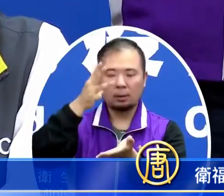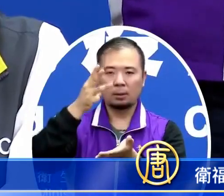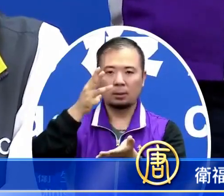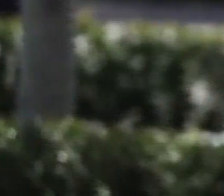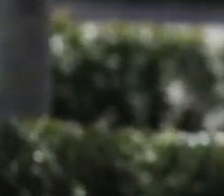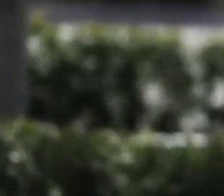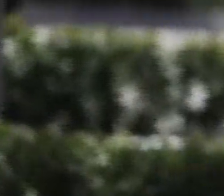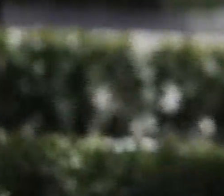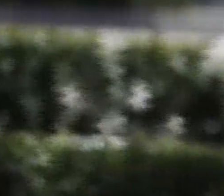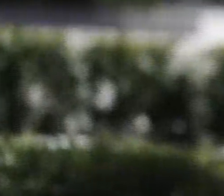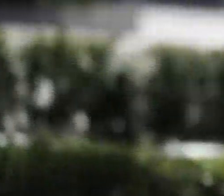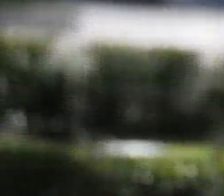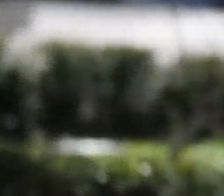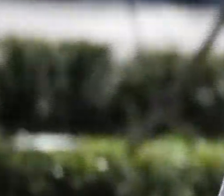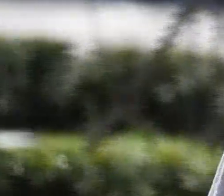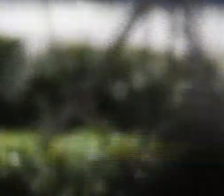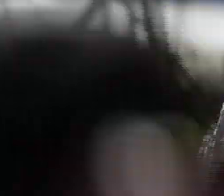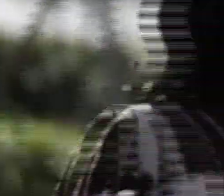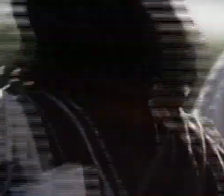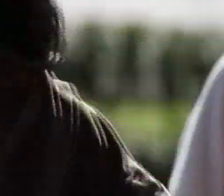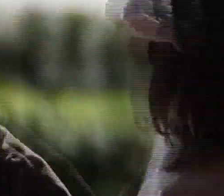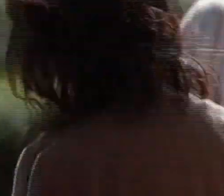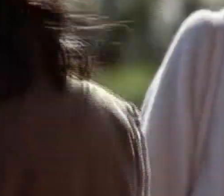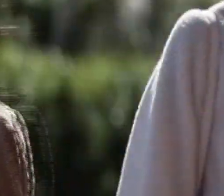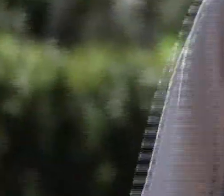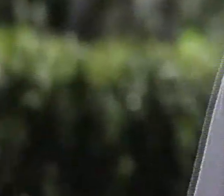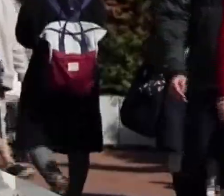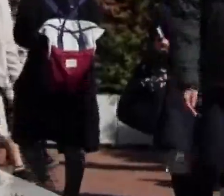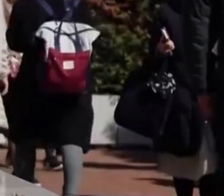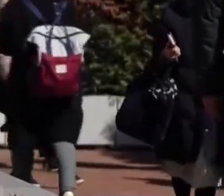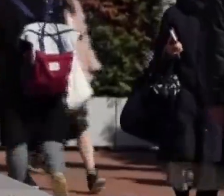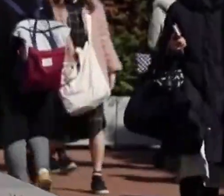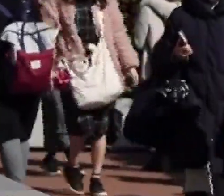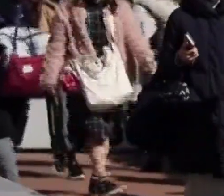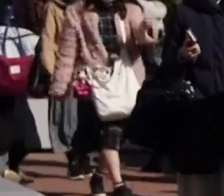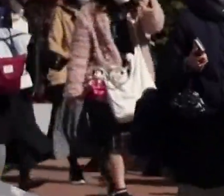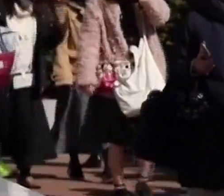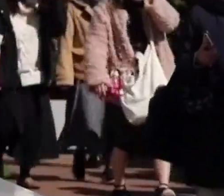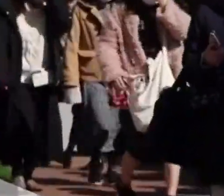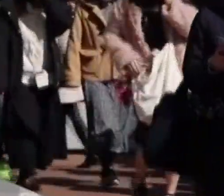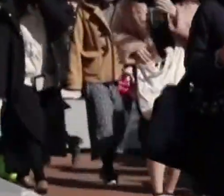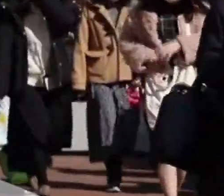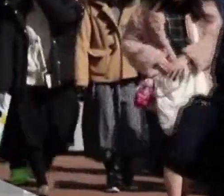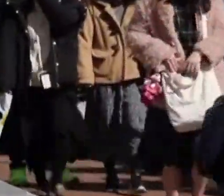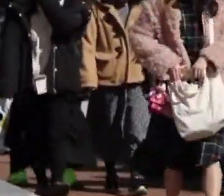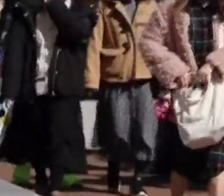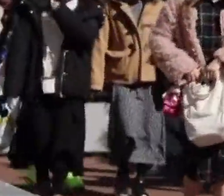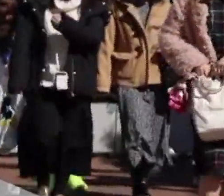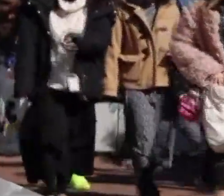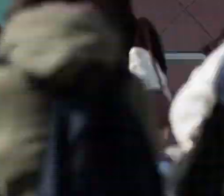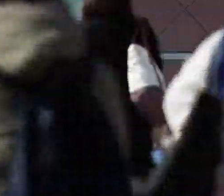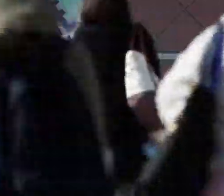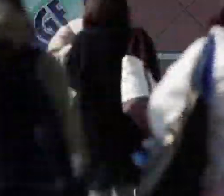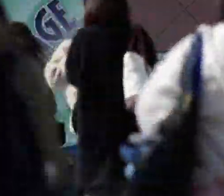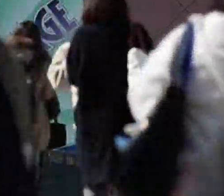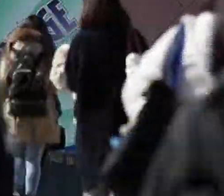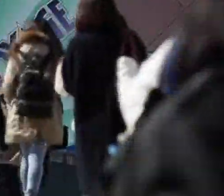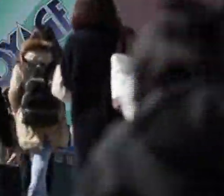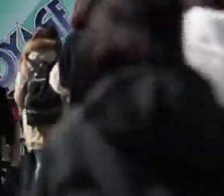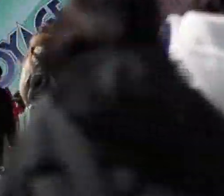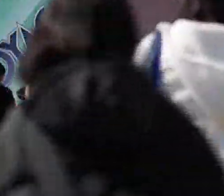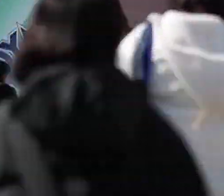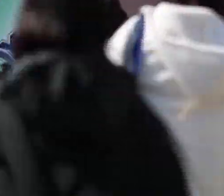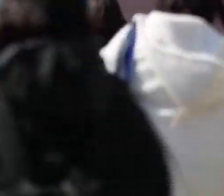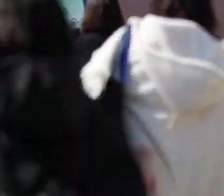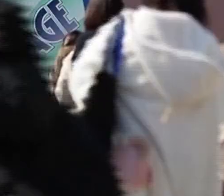它出院。 另外，日本疫情虽然不断升温，不过陈时中表示，日本疫情相对稳定，对于边境上的